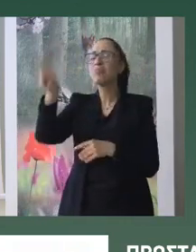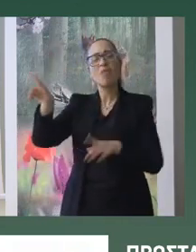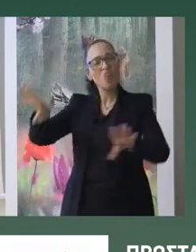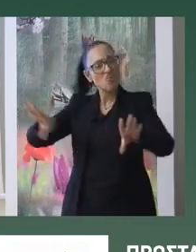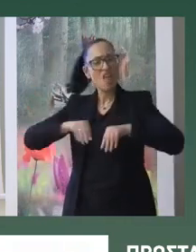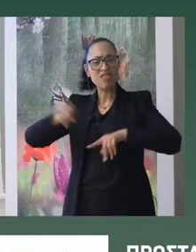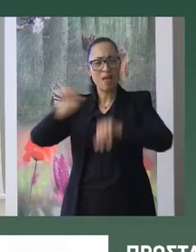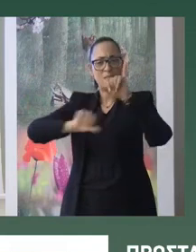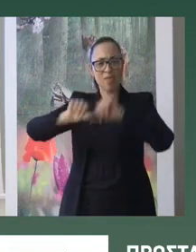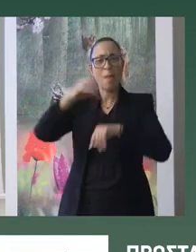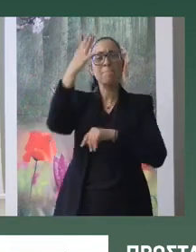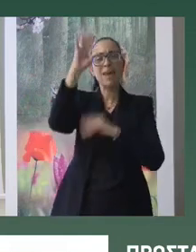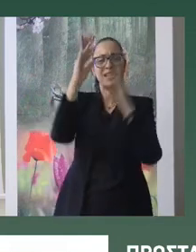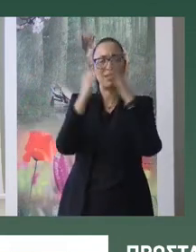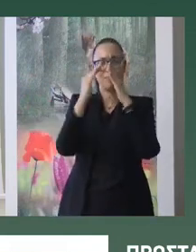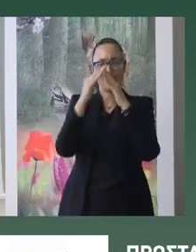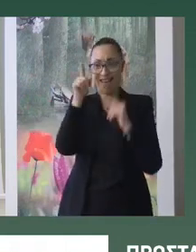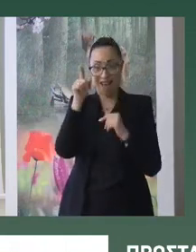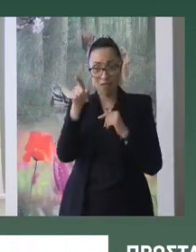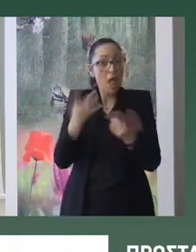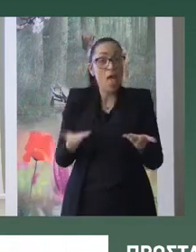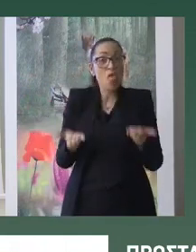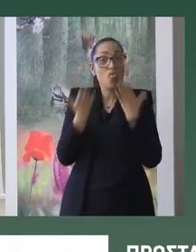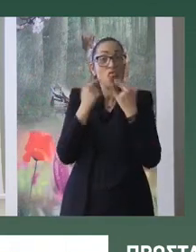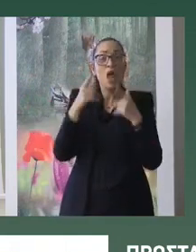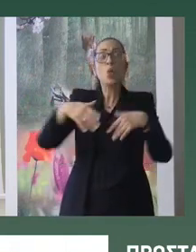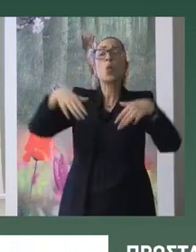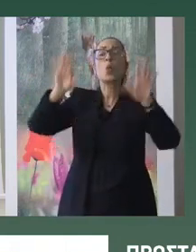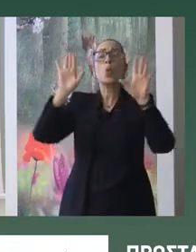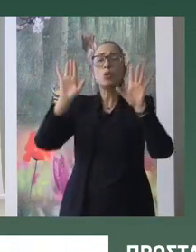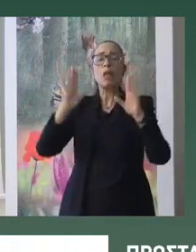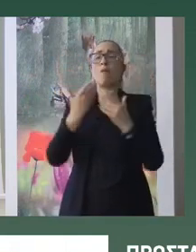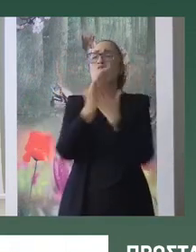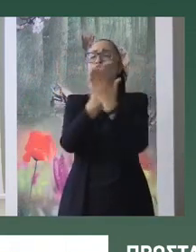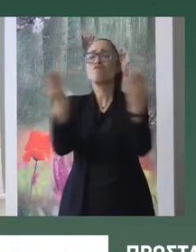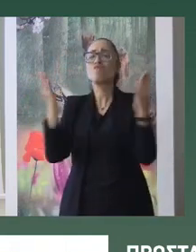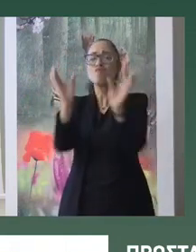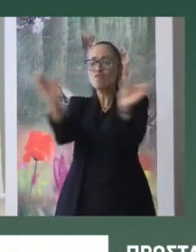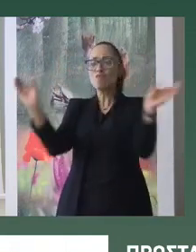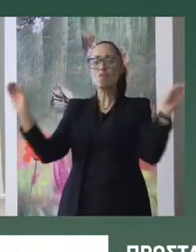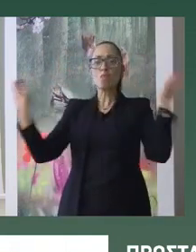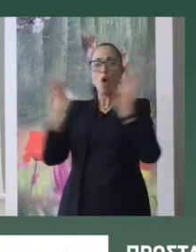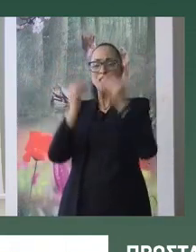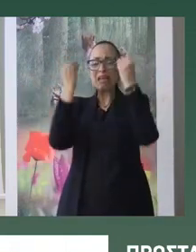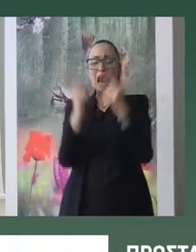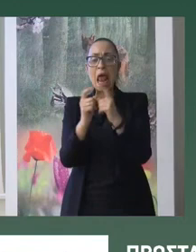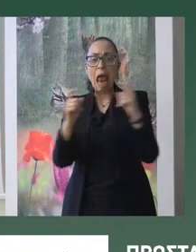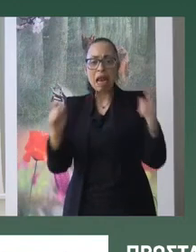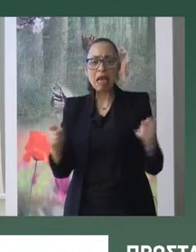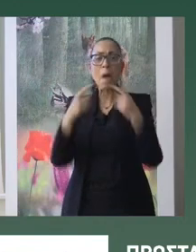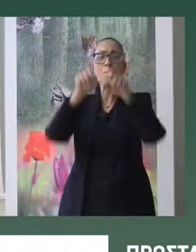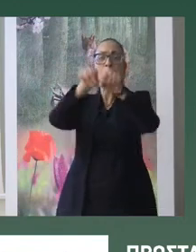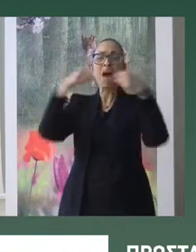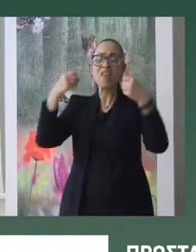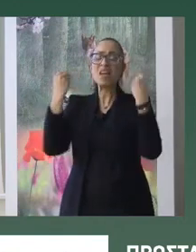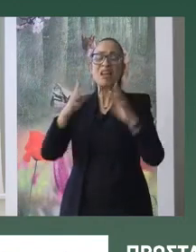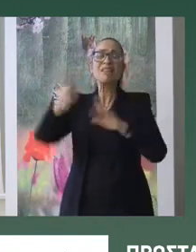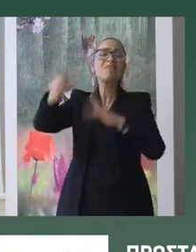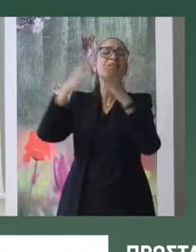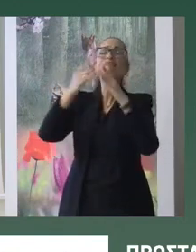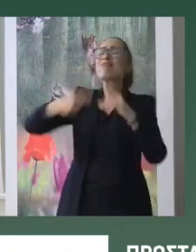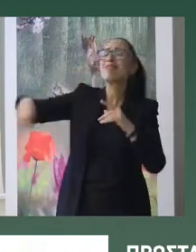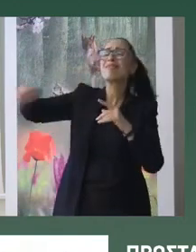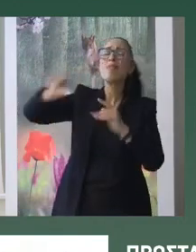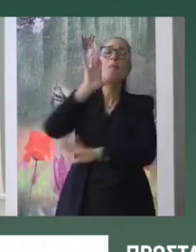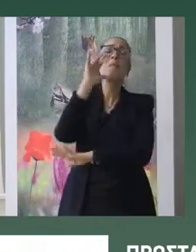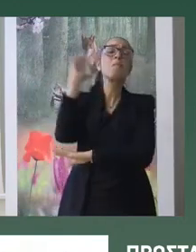αυτό. Μετά από ένα καύσωνα, τα σπίτια αυτά δεν είχαν ούτε διπλά παράθυρα, ούτε μόνωση, ούτε καλά υλικά, ήταν σπίτια παλαιά. Μετά